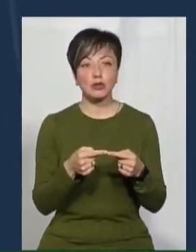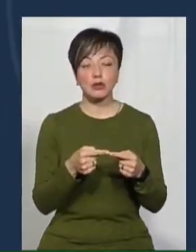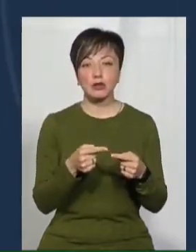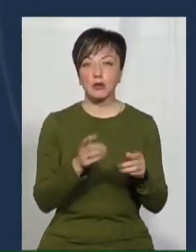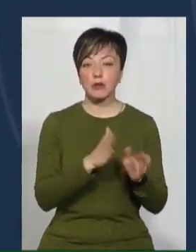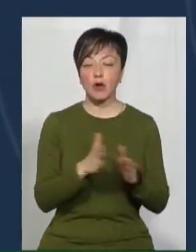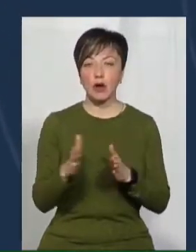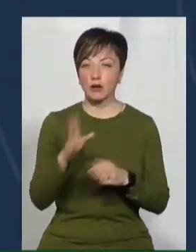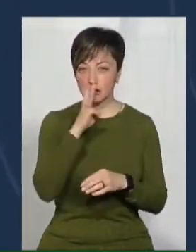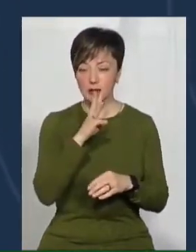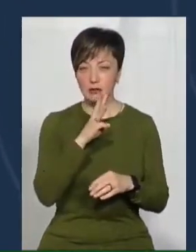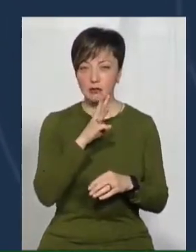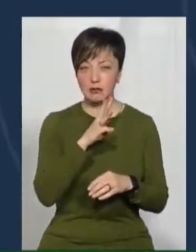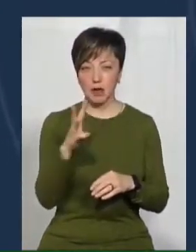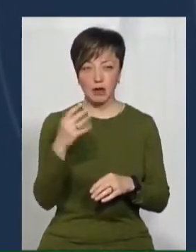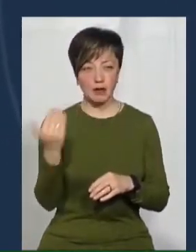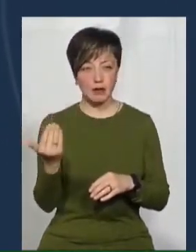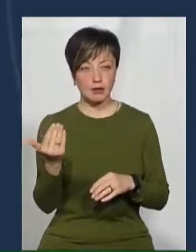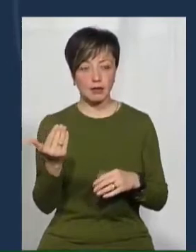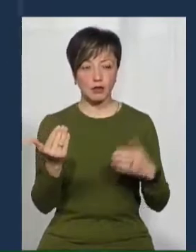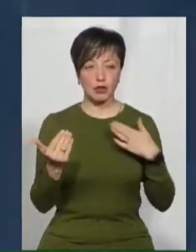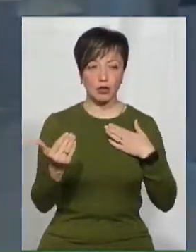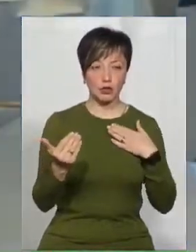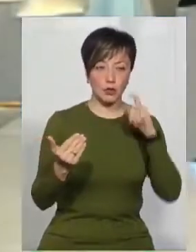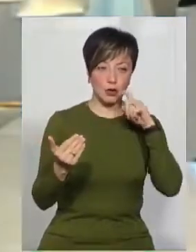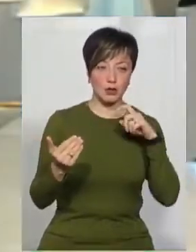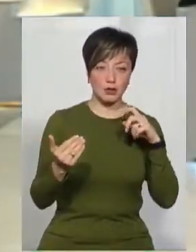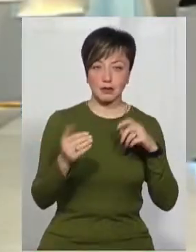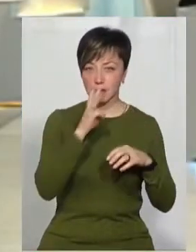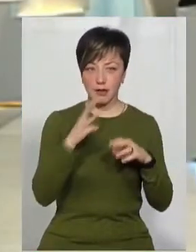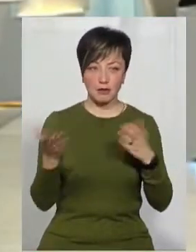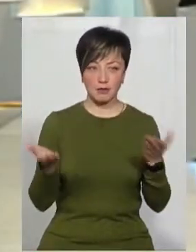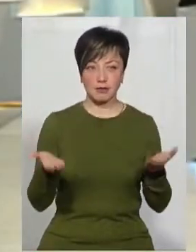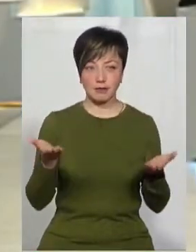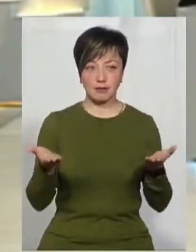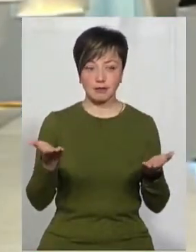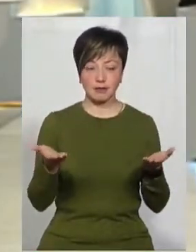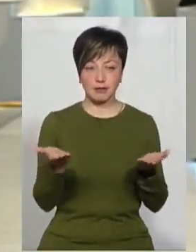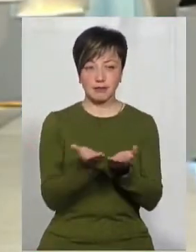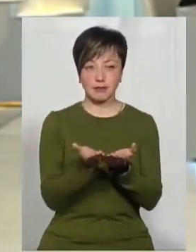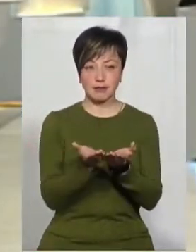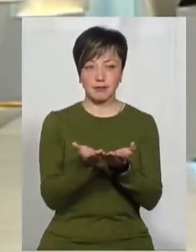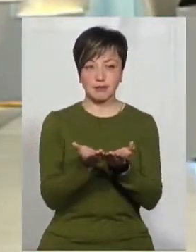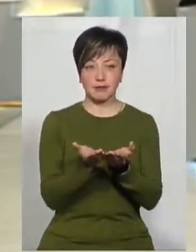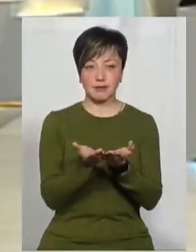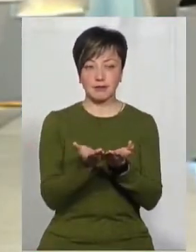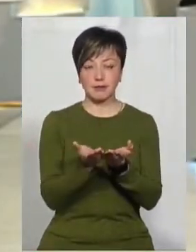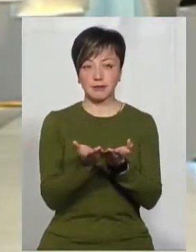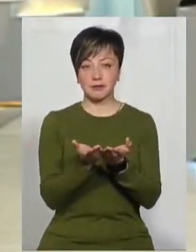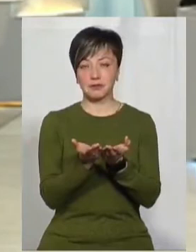зарплат, от у їхньої сторони і в наших українців, які займаються теж там реконструкцією будівництва, якщо